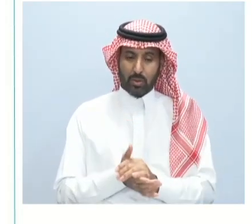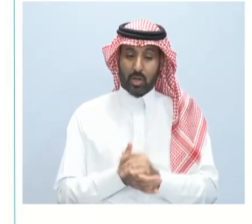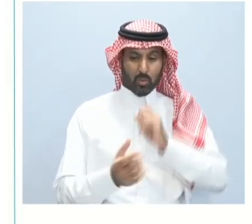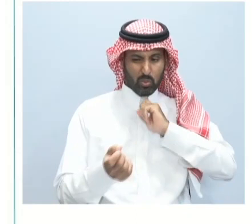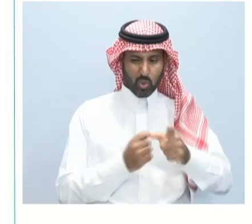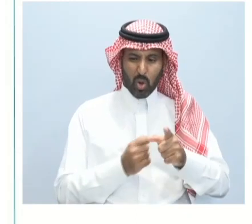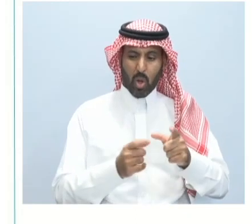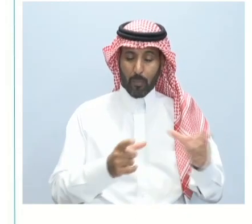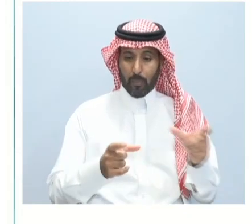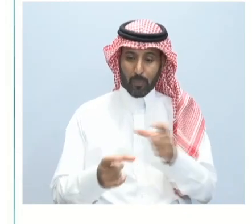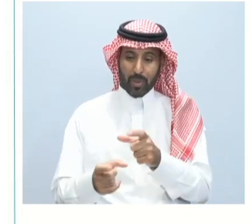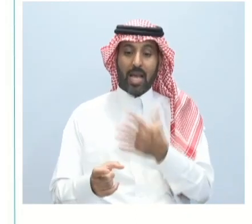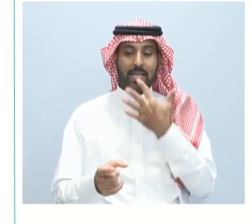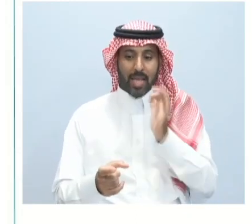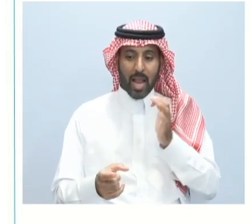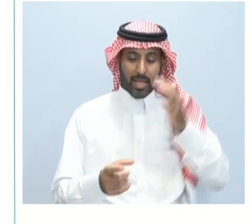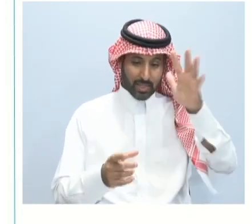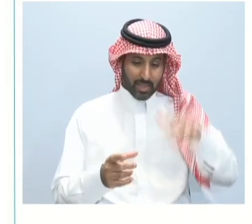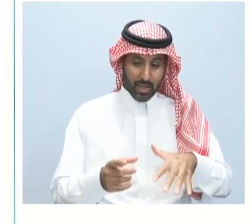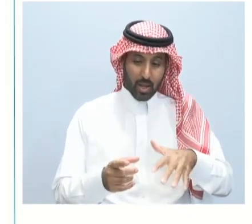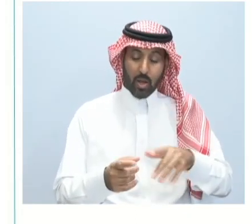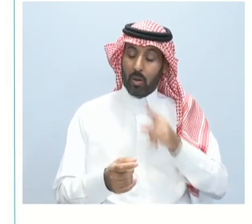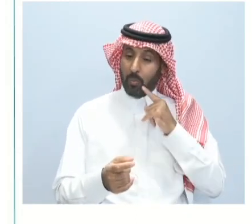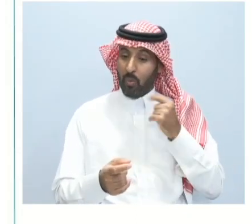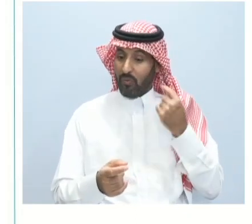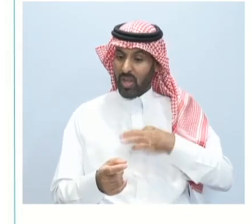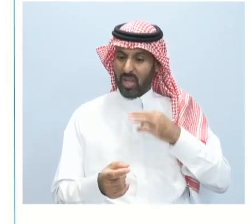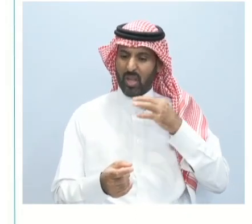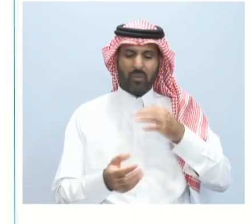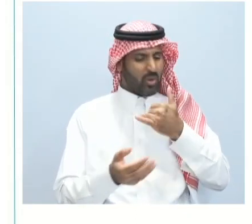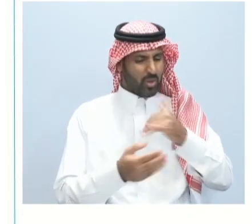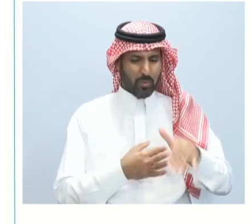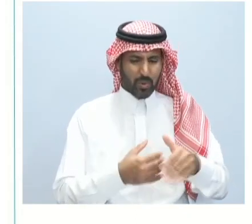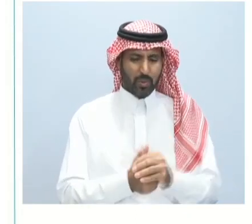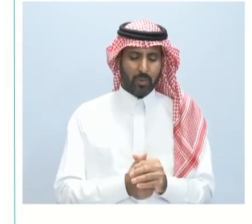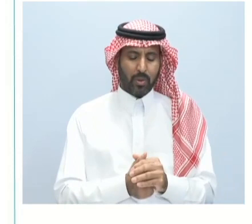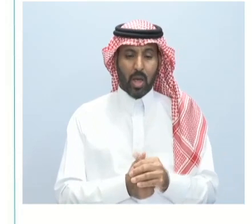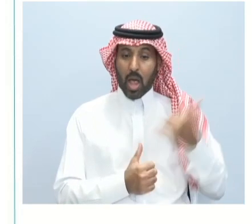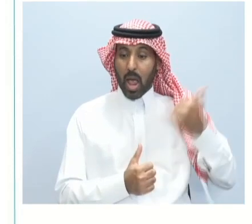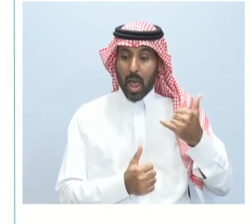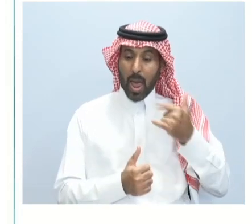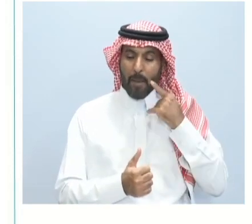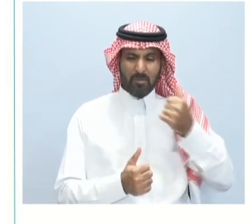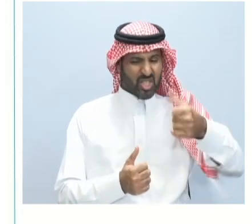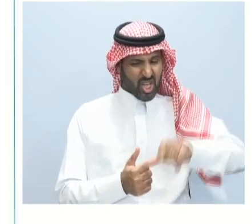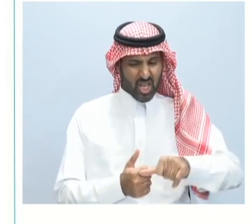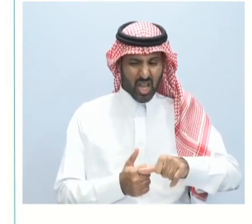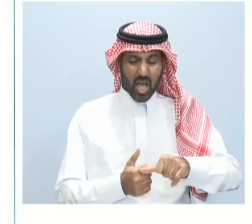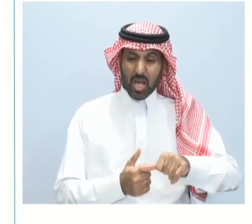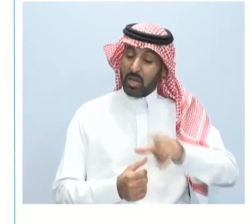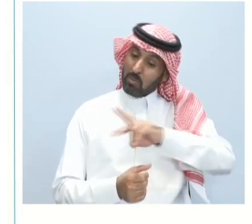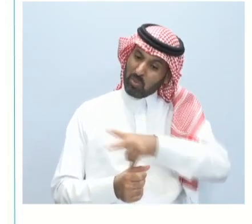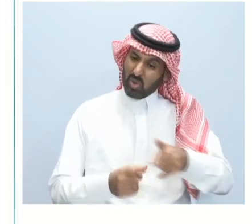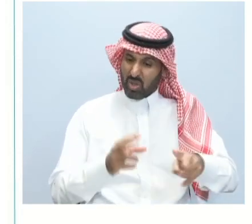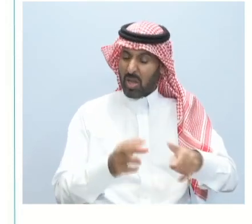سريعه التنفيذ وسهله التنفيذ وفعاله في الكثير من الحالات من اهم عيوبها عدم الاستقرار